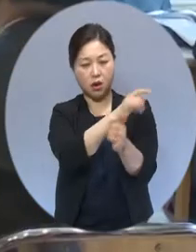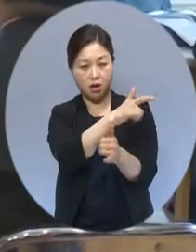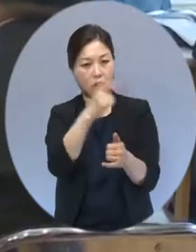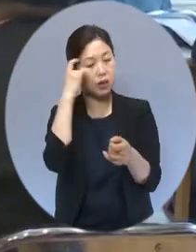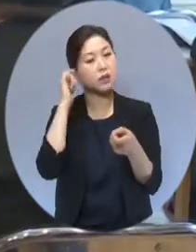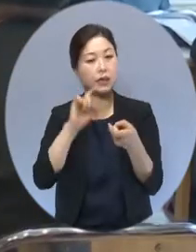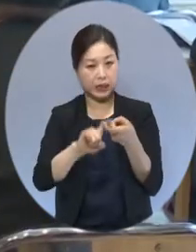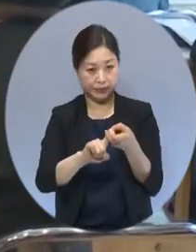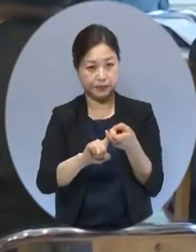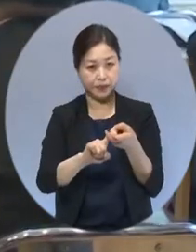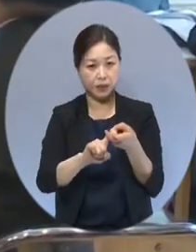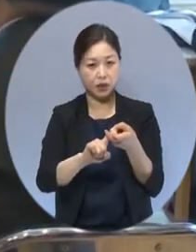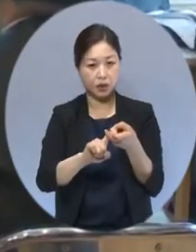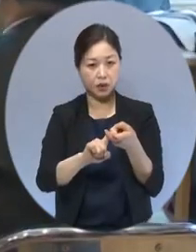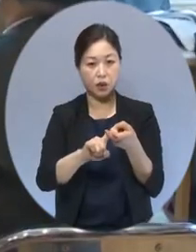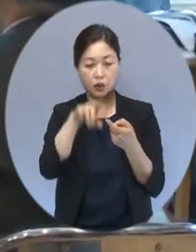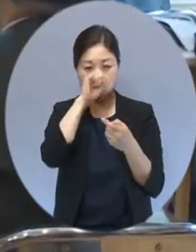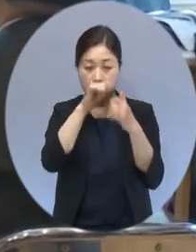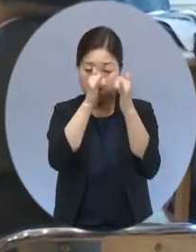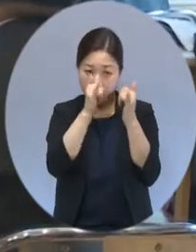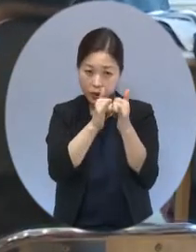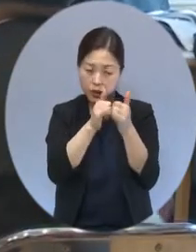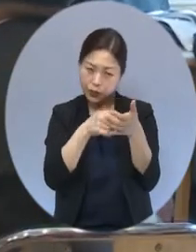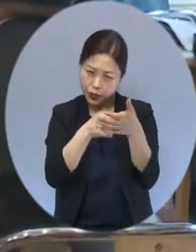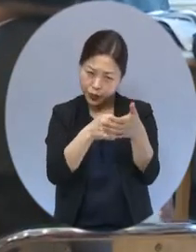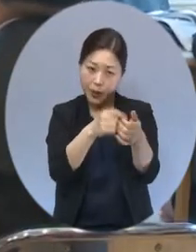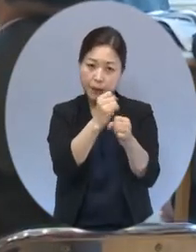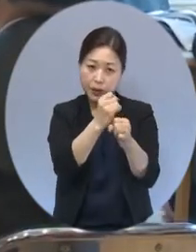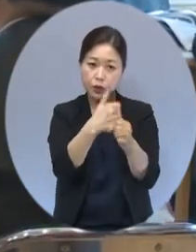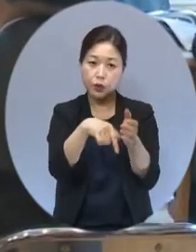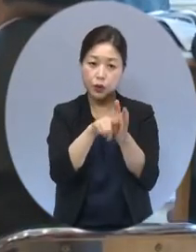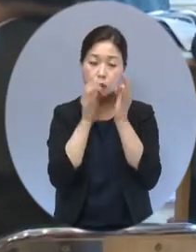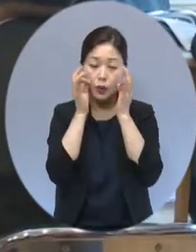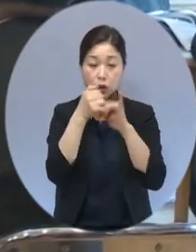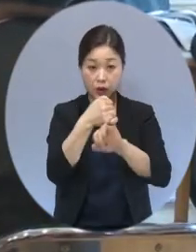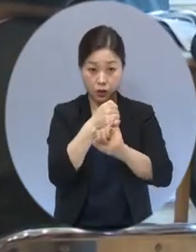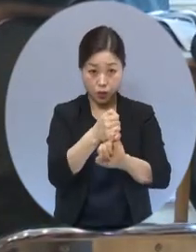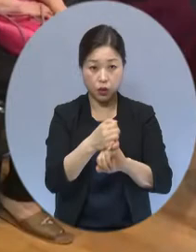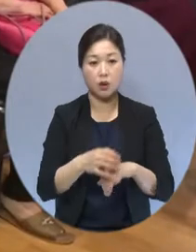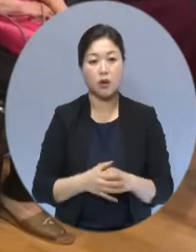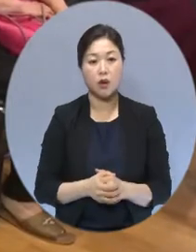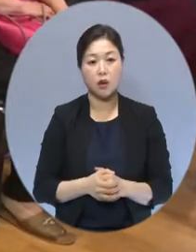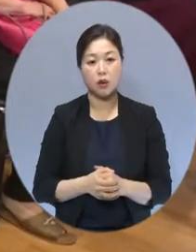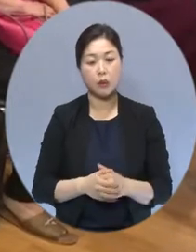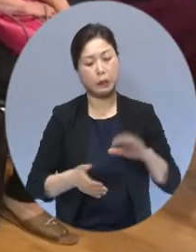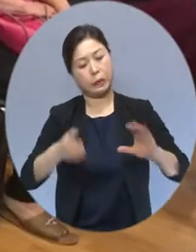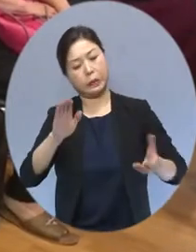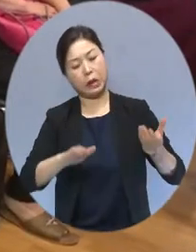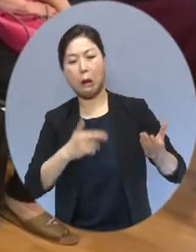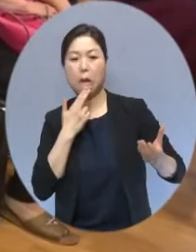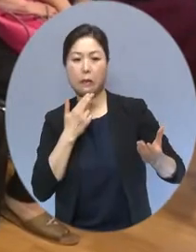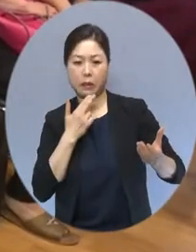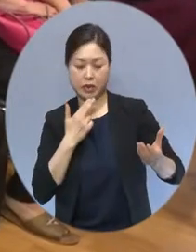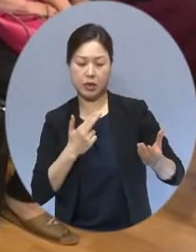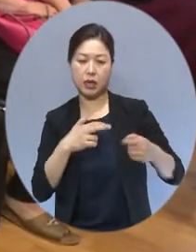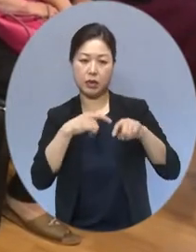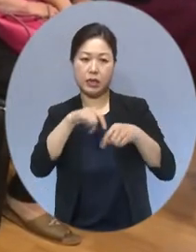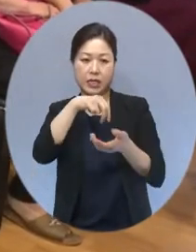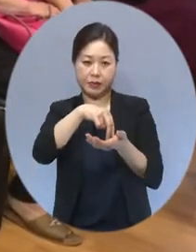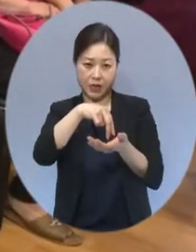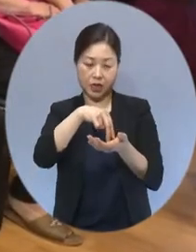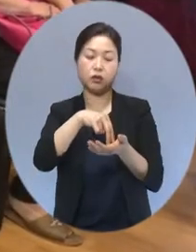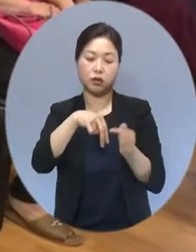두고 일관성 있는 좋은 사회를 만들어가는 데 앞장설 것이며 편파적이지 않은 정론지로